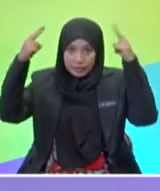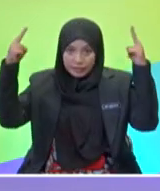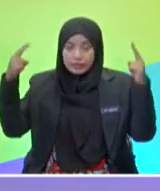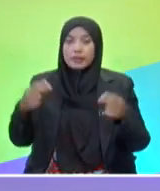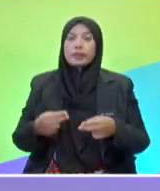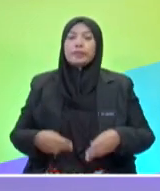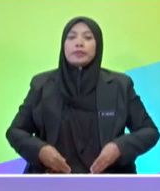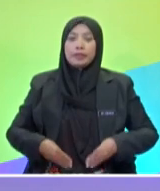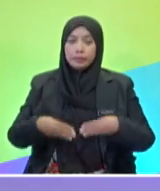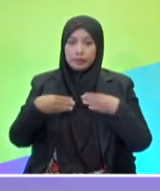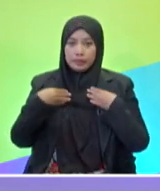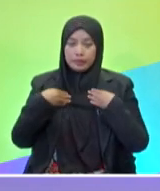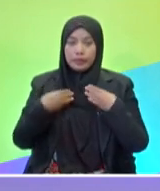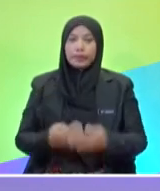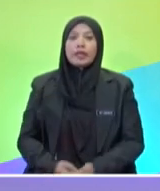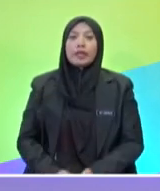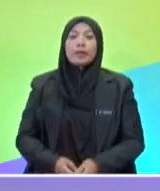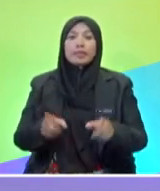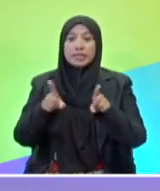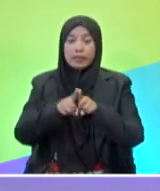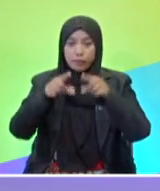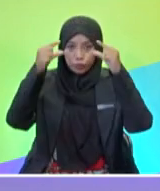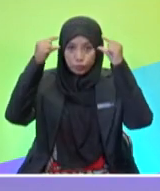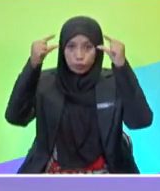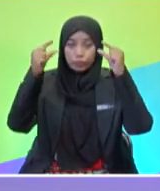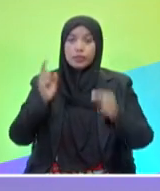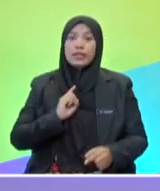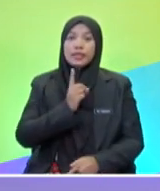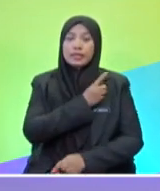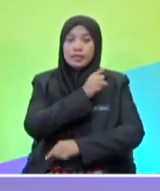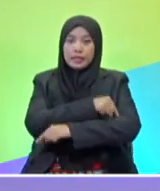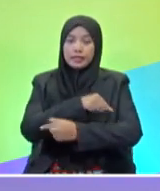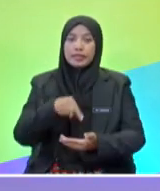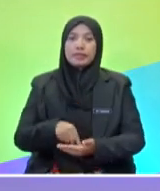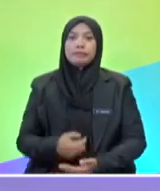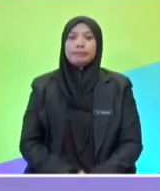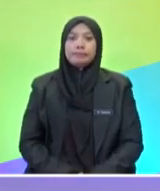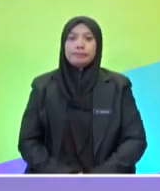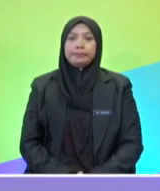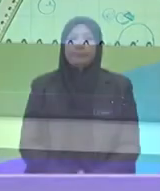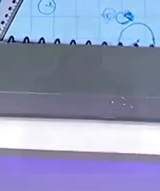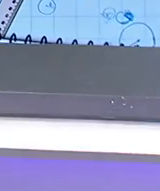kan? Jadi jom kita belajar dengan guru kita pada hari ini. Jom kita lihat dahulu profil guru.